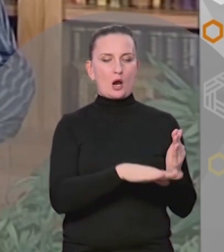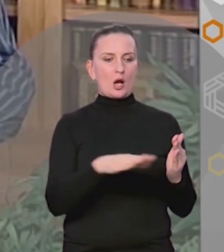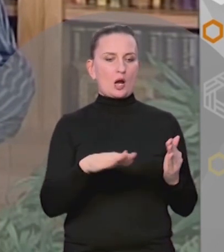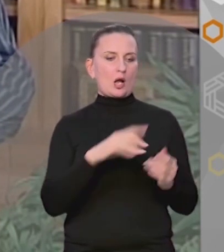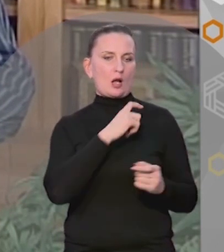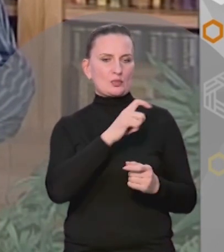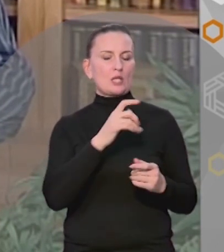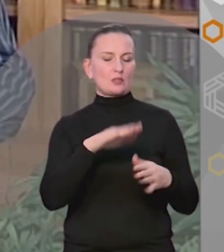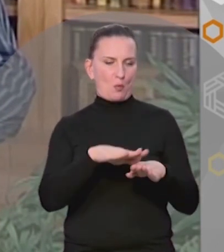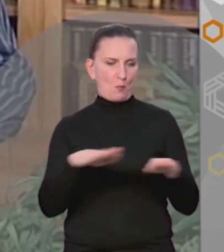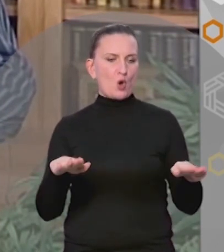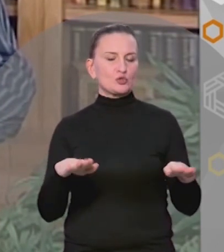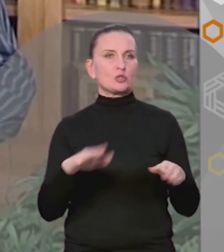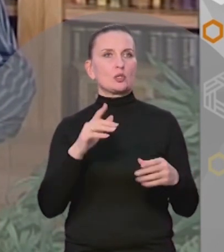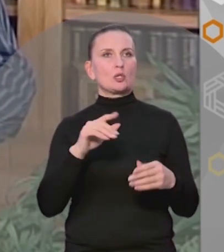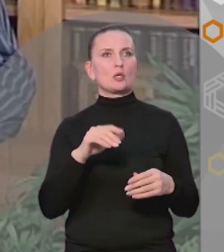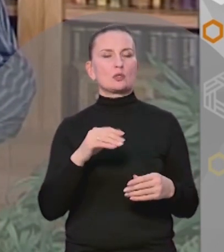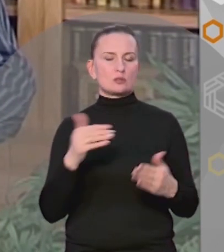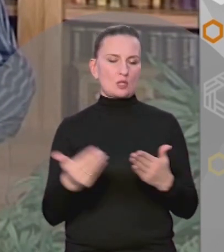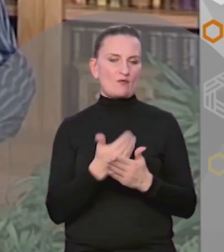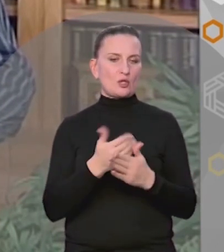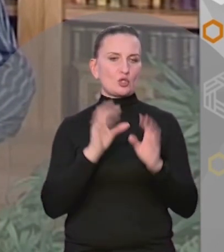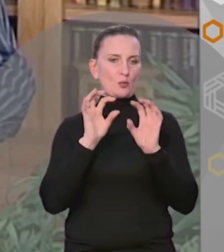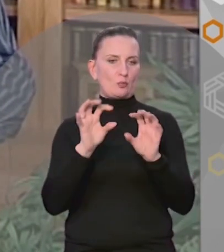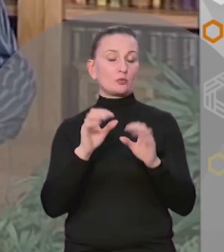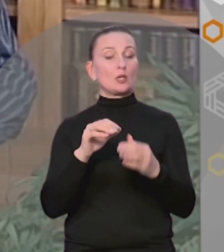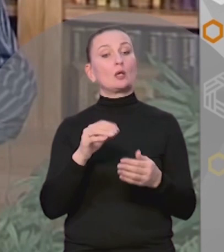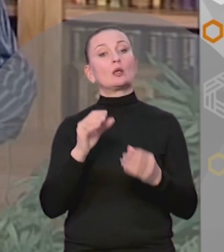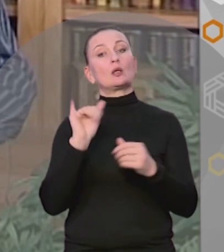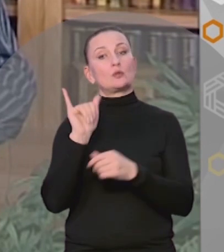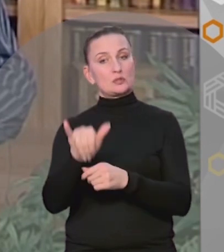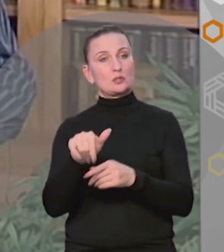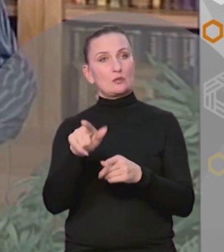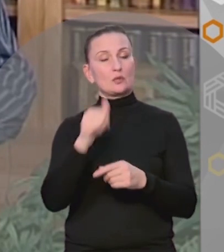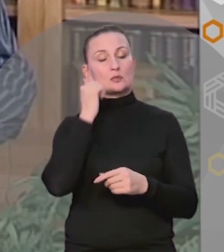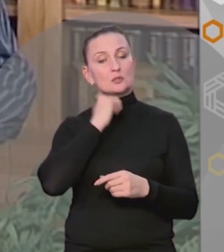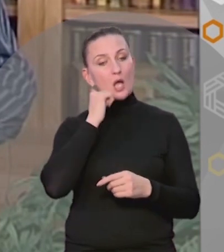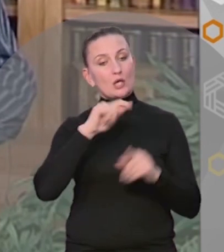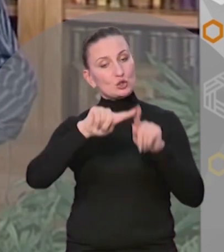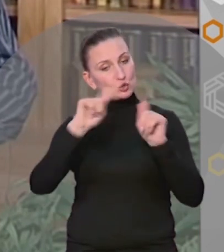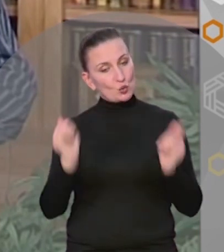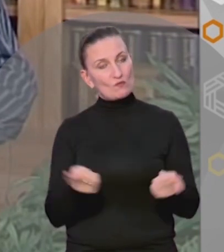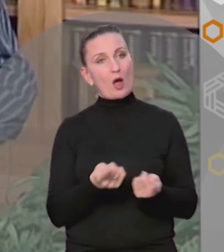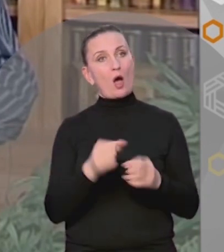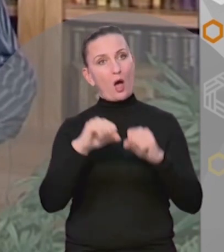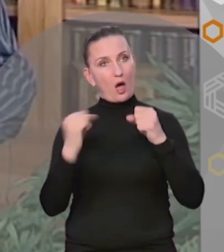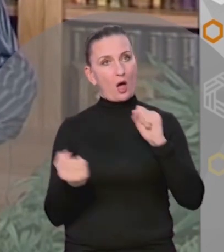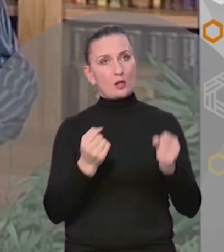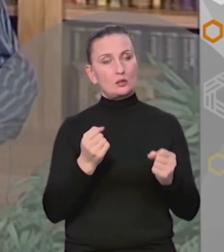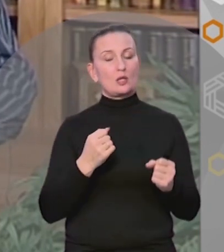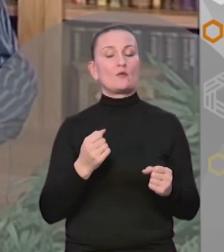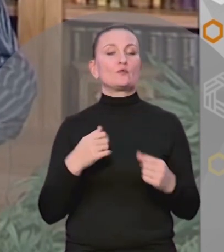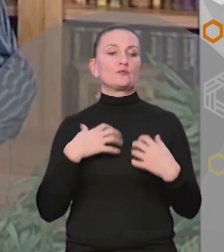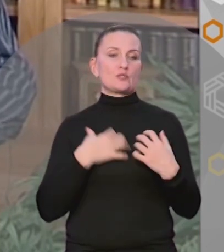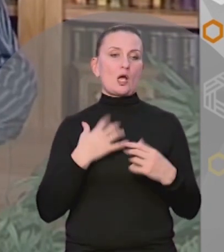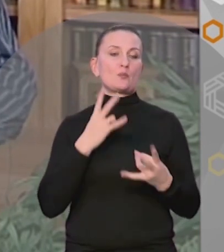мостике, рядом с новейшими приборами, стоит наш старенький деревянный штурвал.